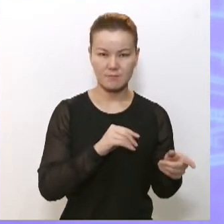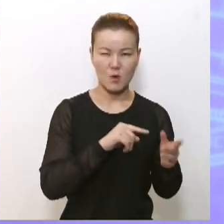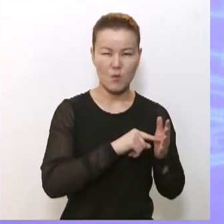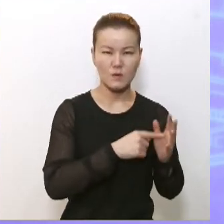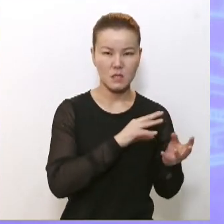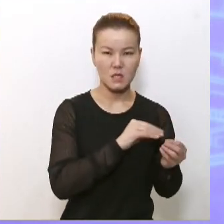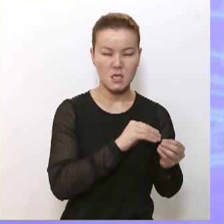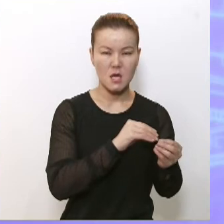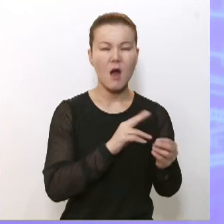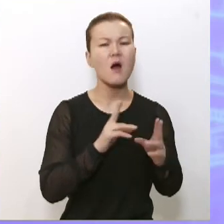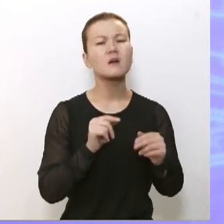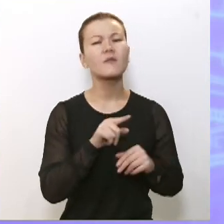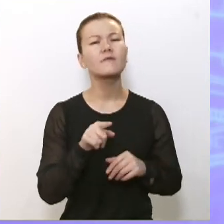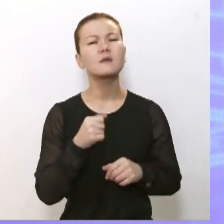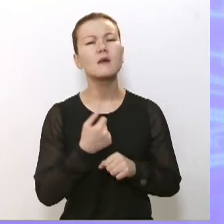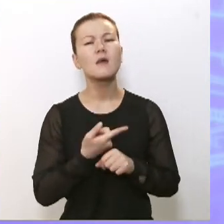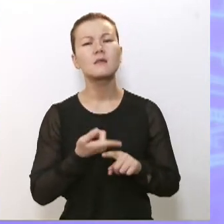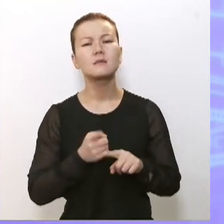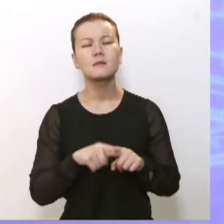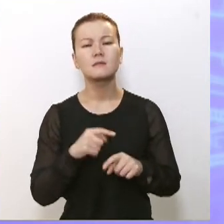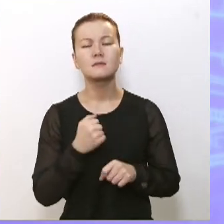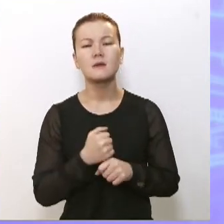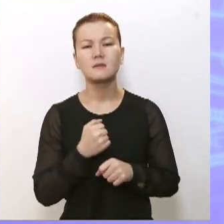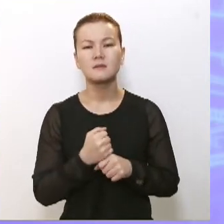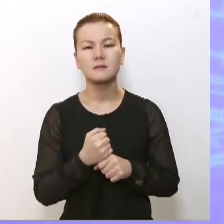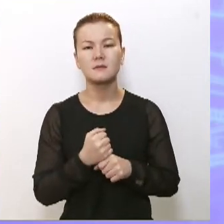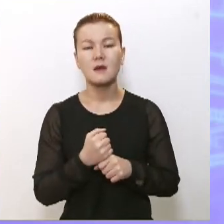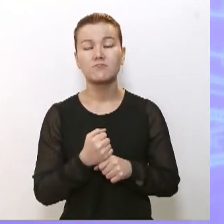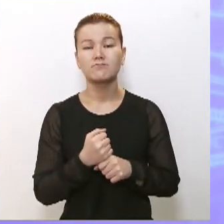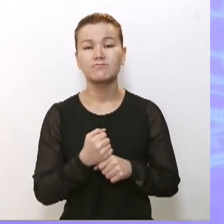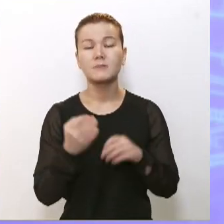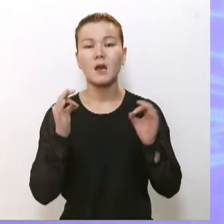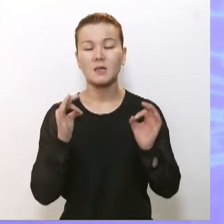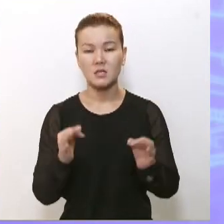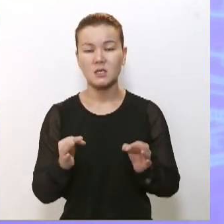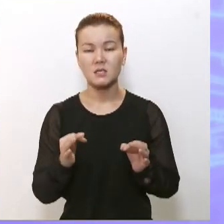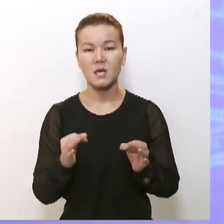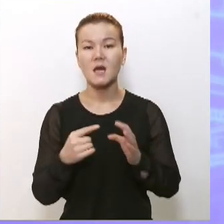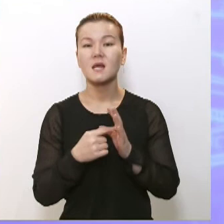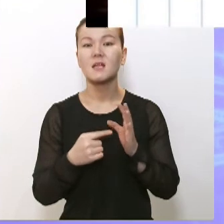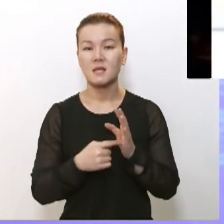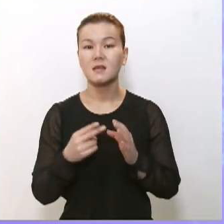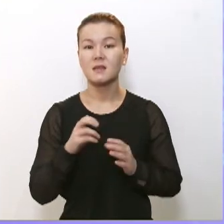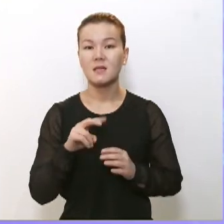как вы это сделаете ну конечно деление